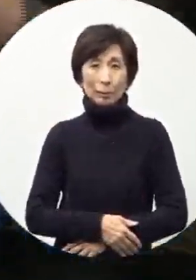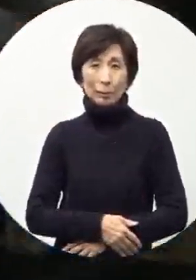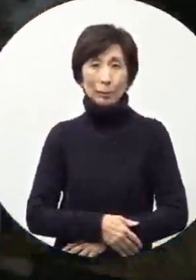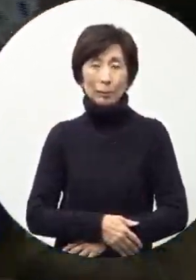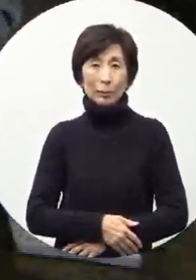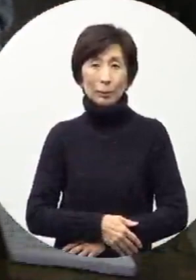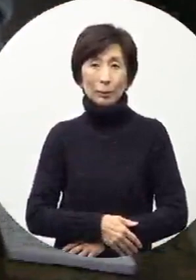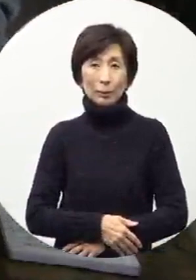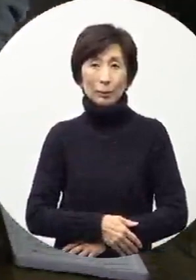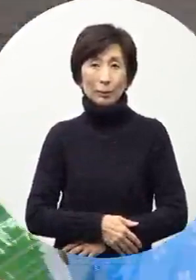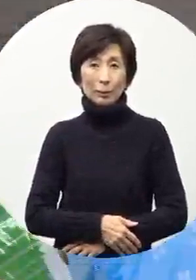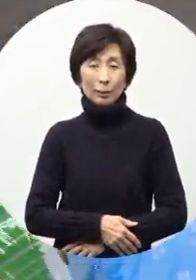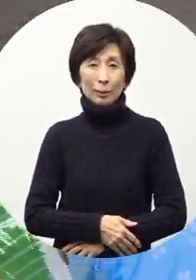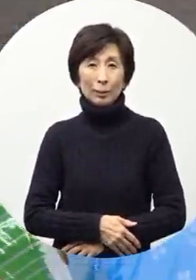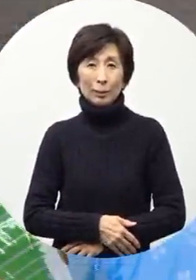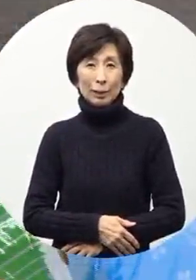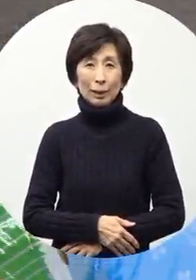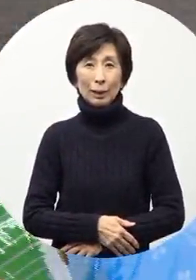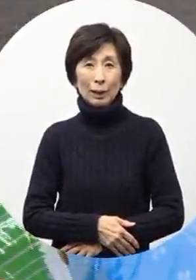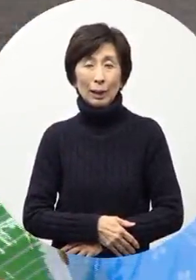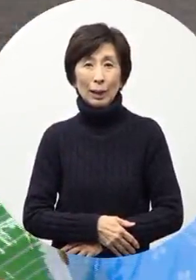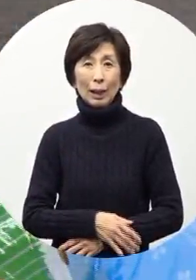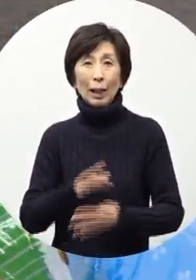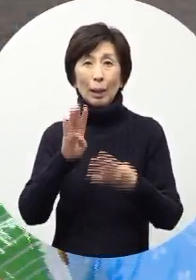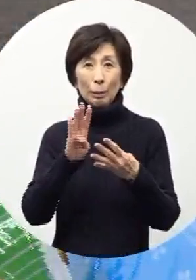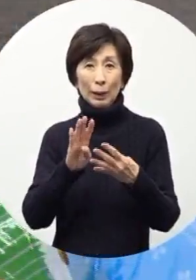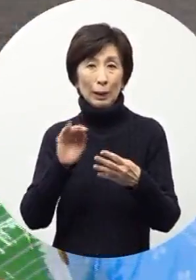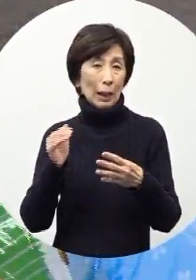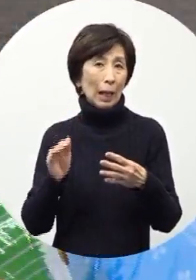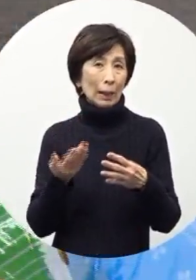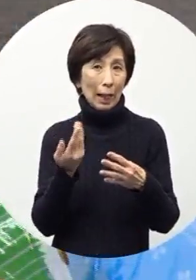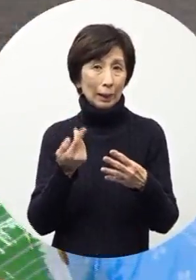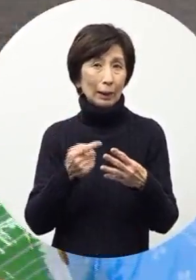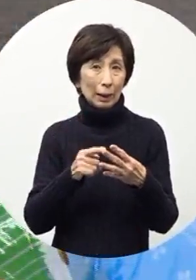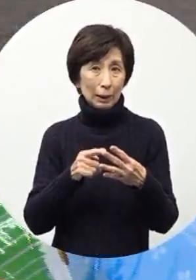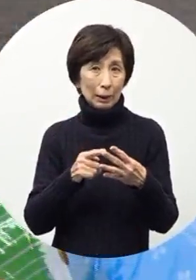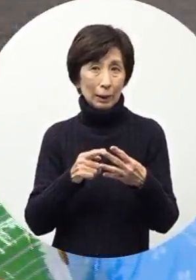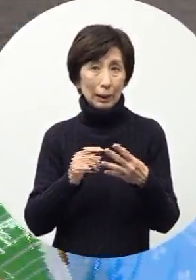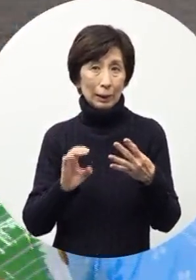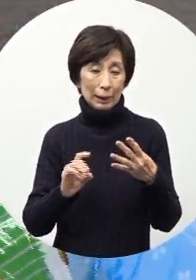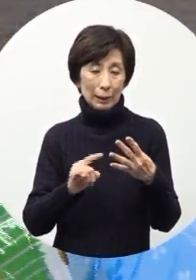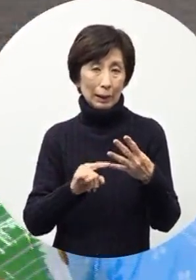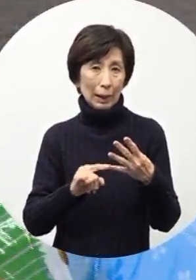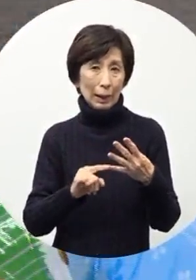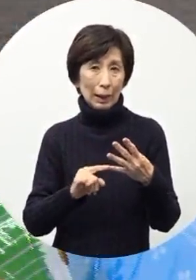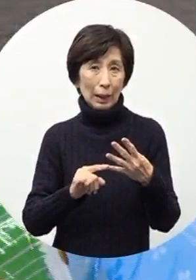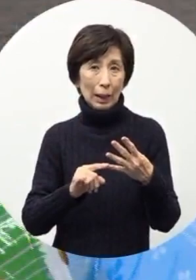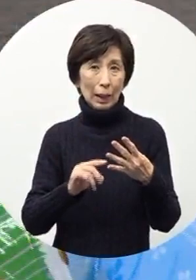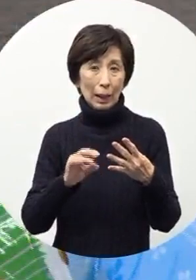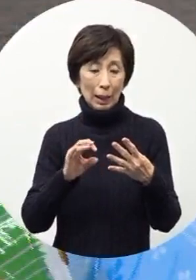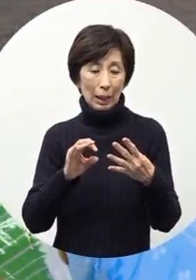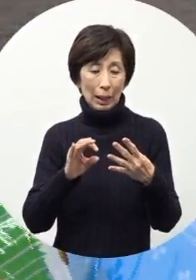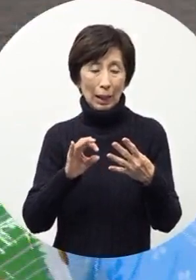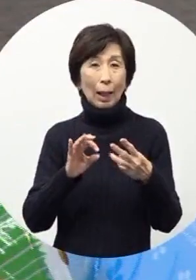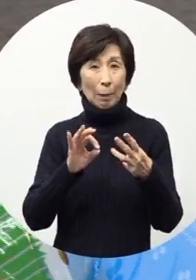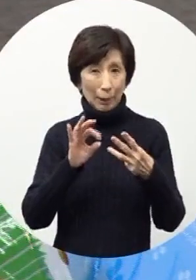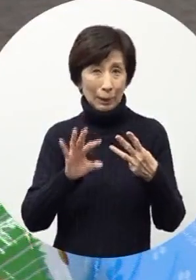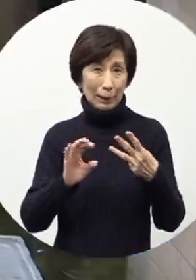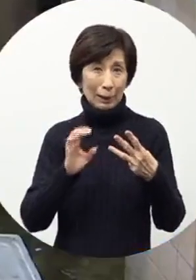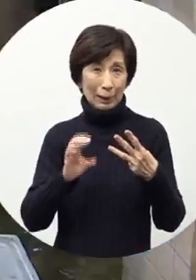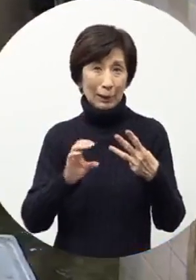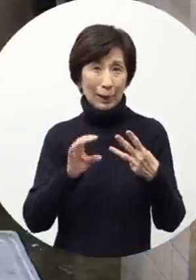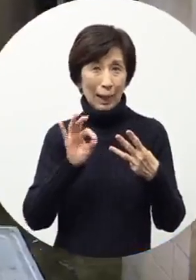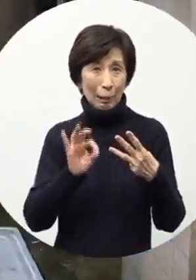はい、あ B がタイです。 お で C がメバル。関田さん以